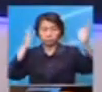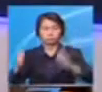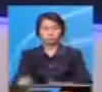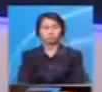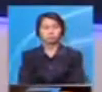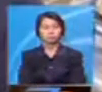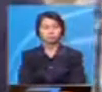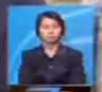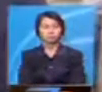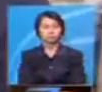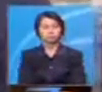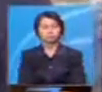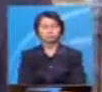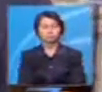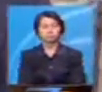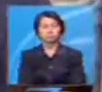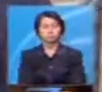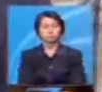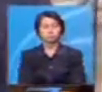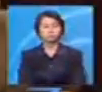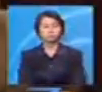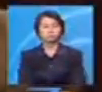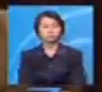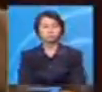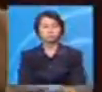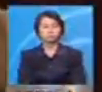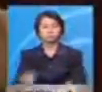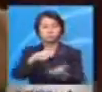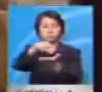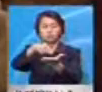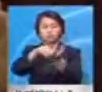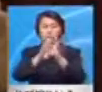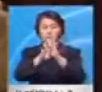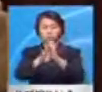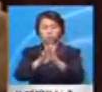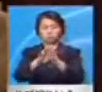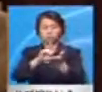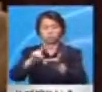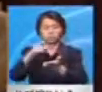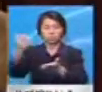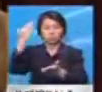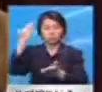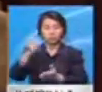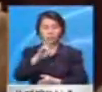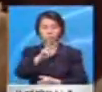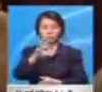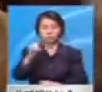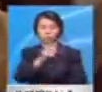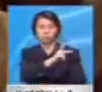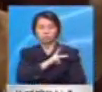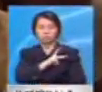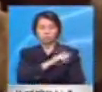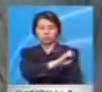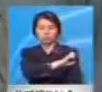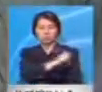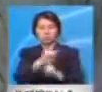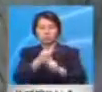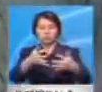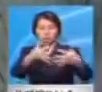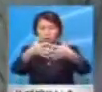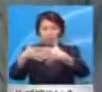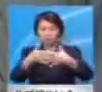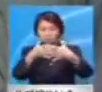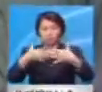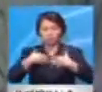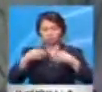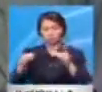negara ke ini terbukti katanya pada minggu lalu seramai 20 ketua pegawai ekekutif dari Amerika Syarikat